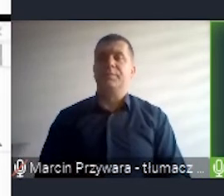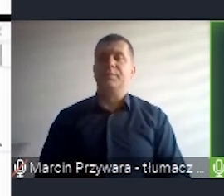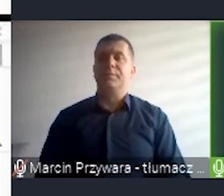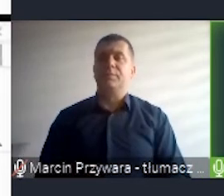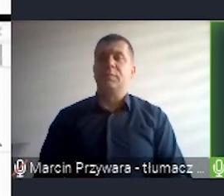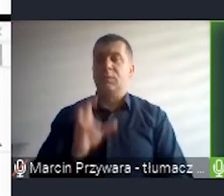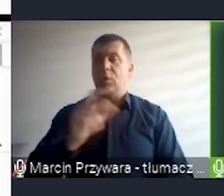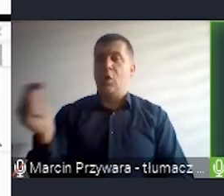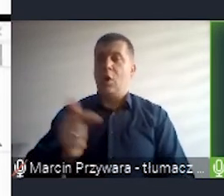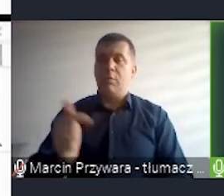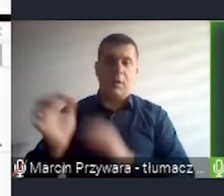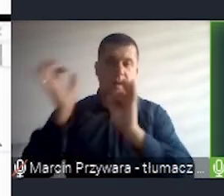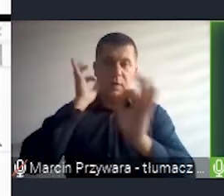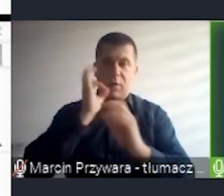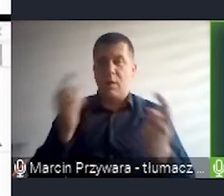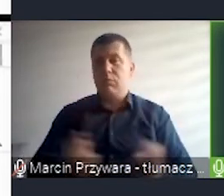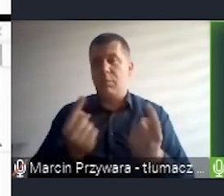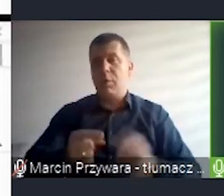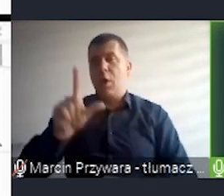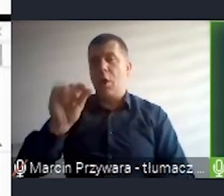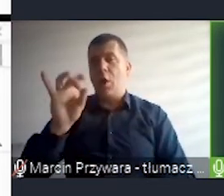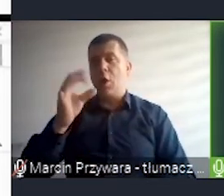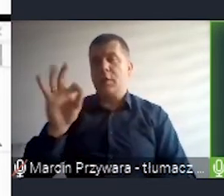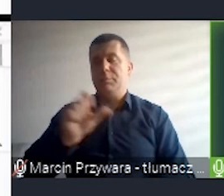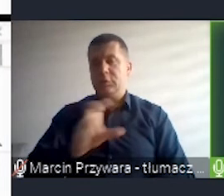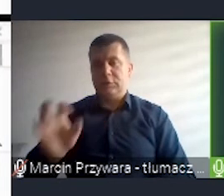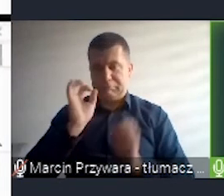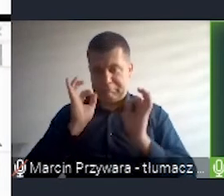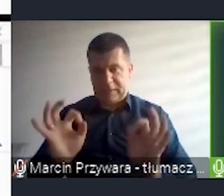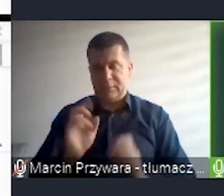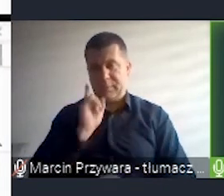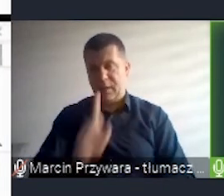Czy obowiązek informacji i promocji, czyli logotypy są właściwe.